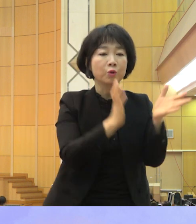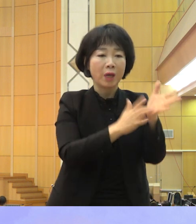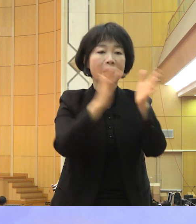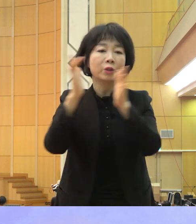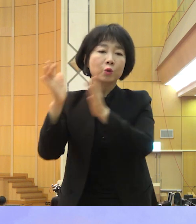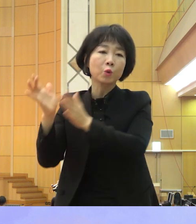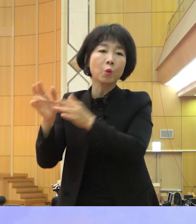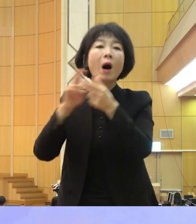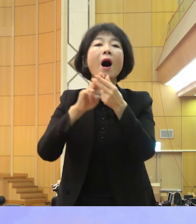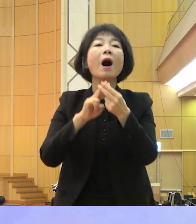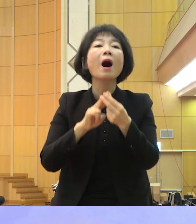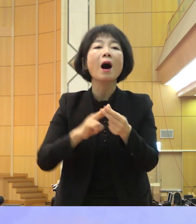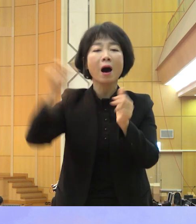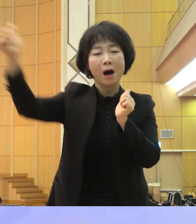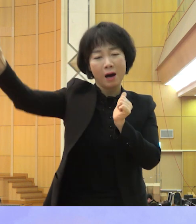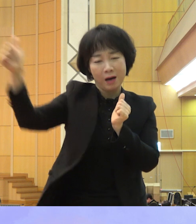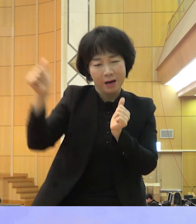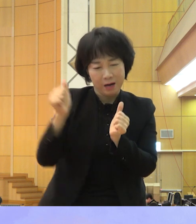주